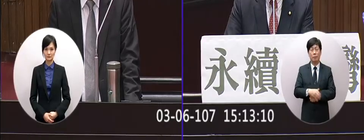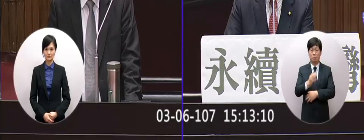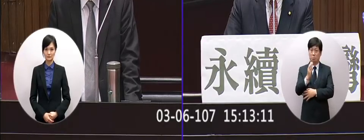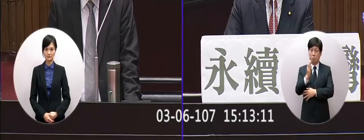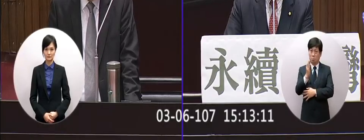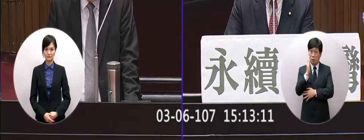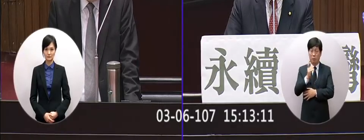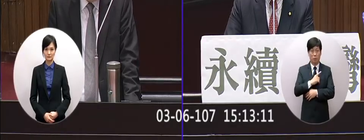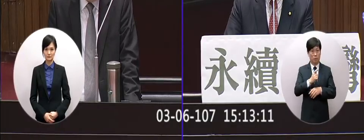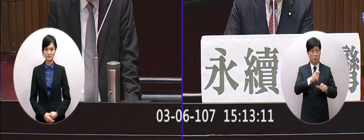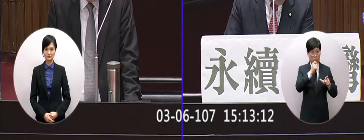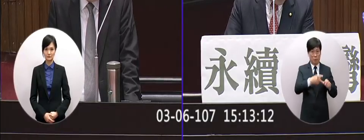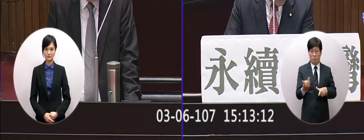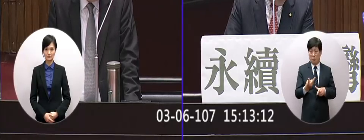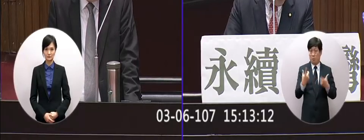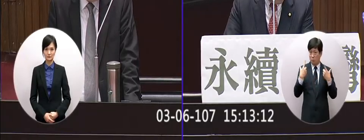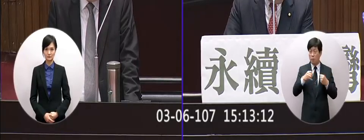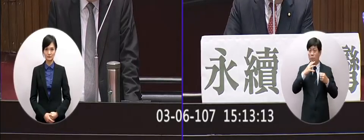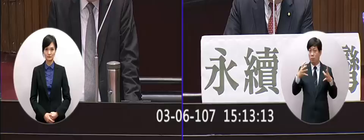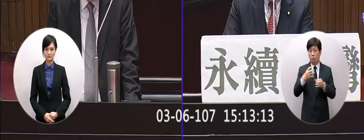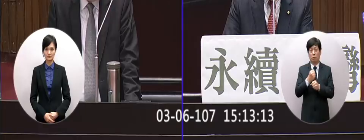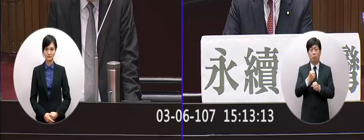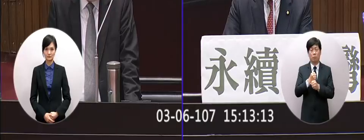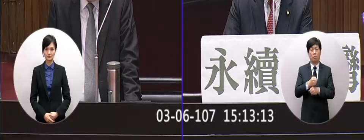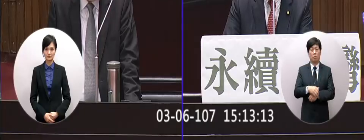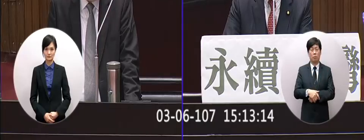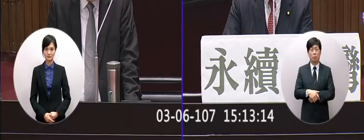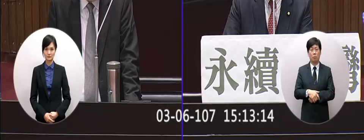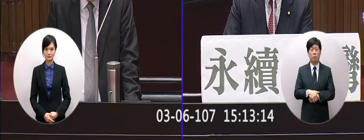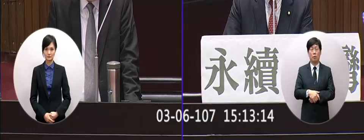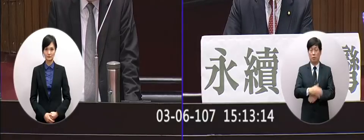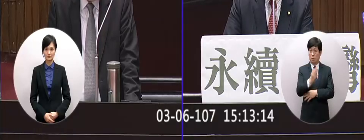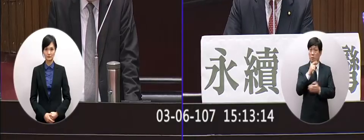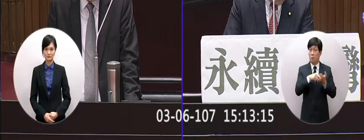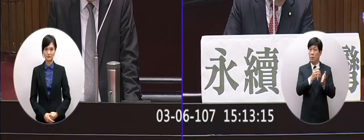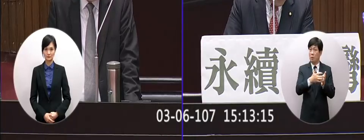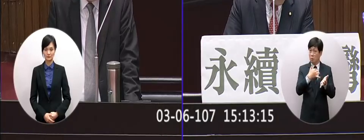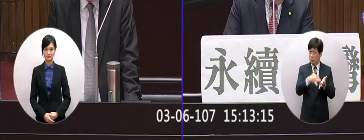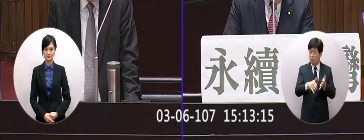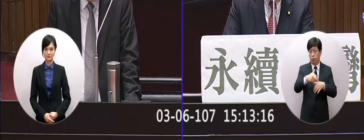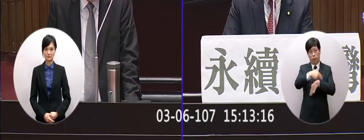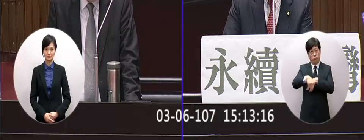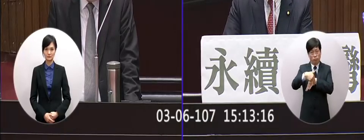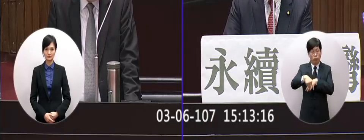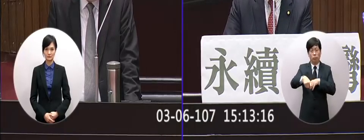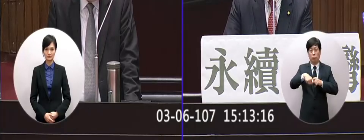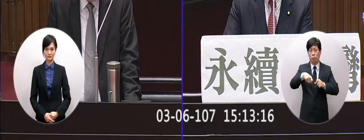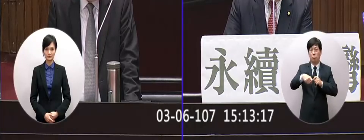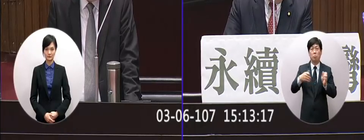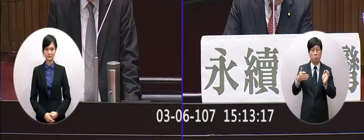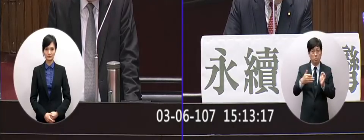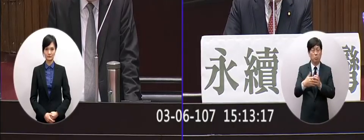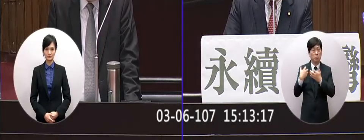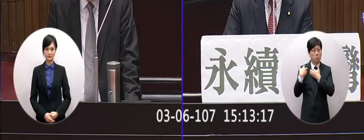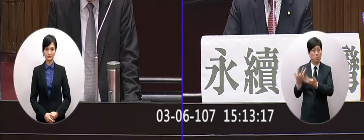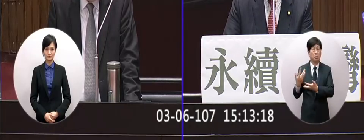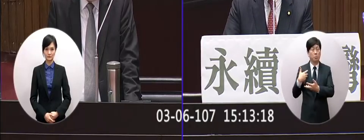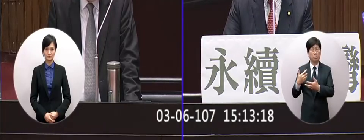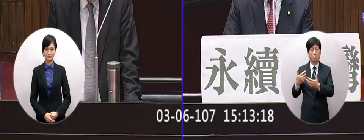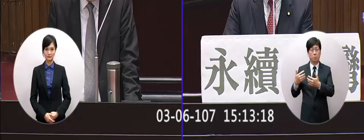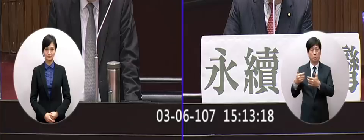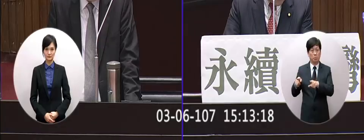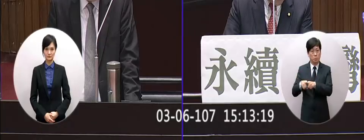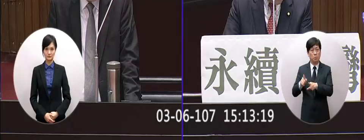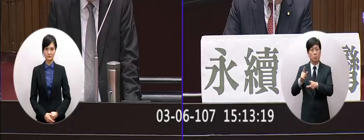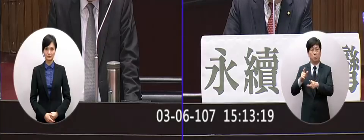府跟厂商是一个合作的伙伴，那政府编列预算，然后去规划这一些计划，透过民间的协力